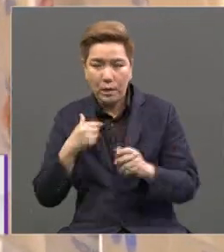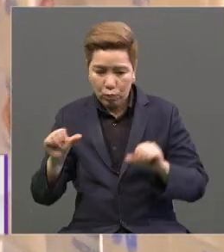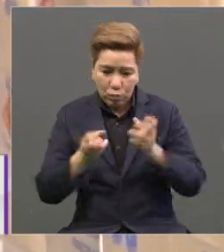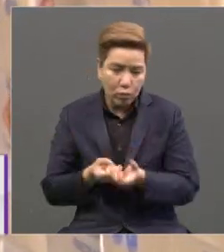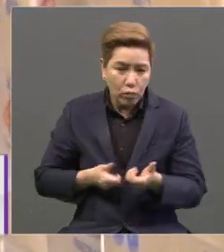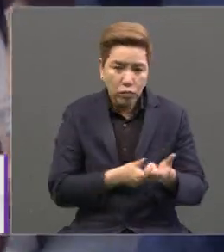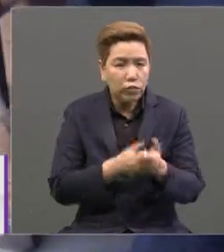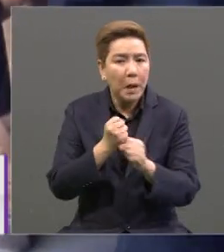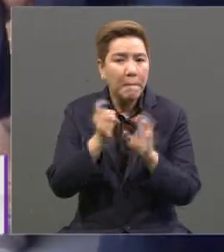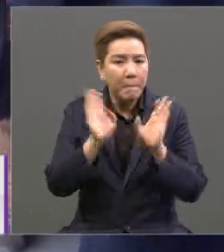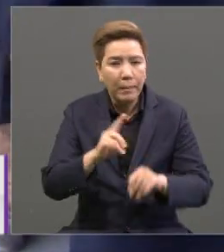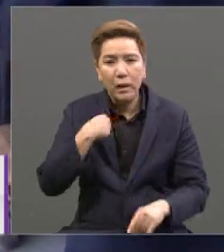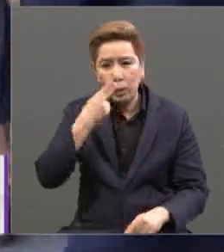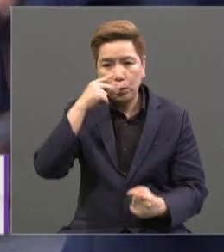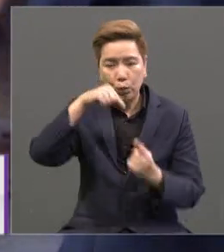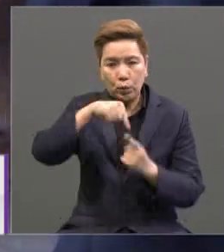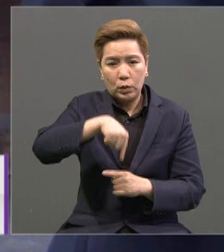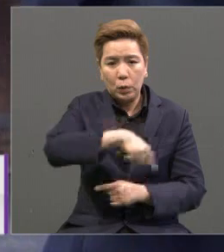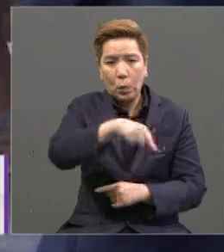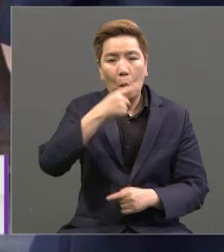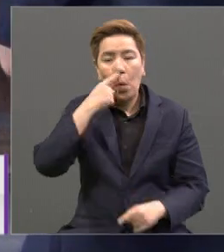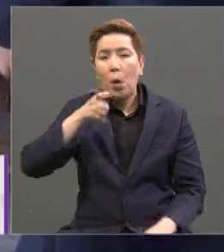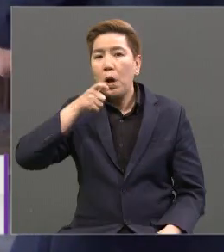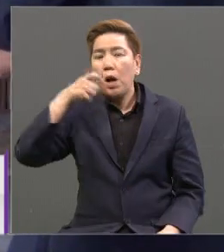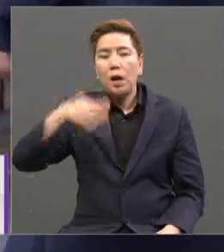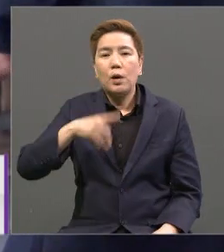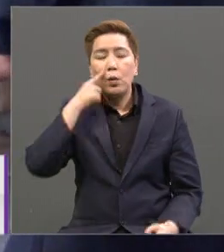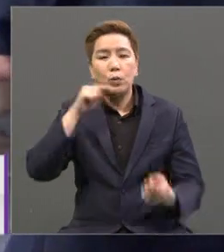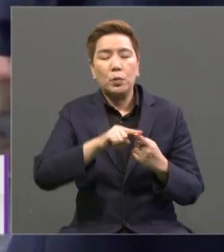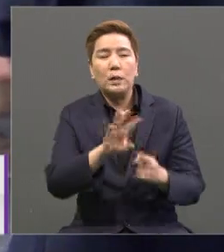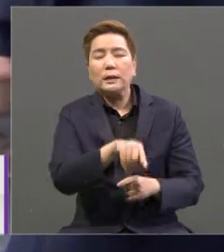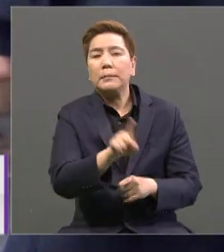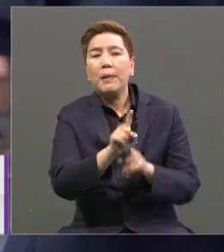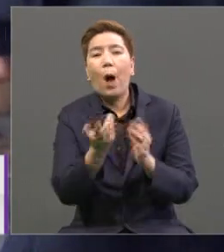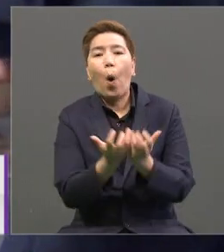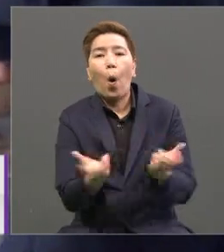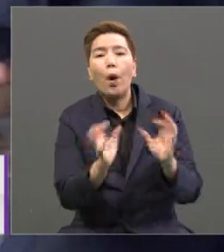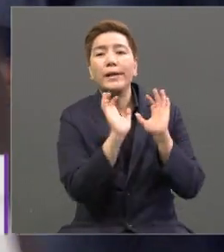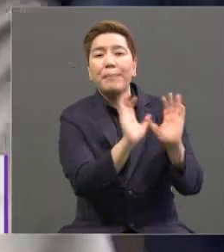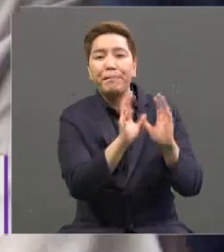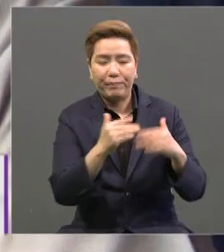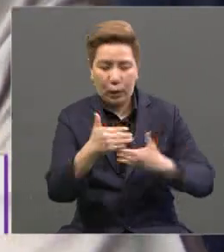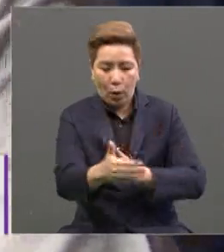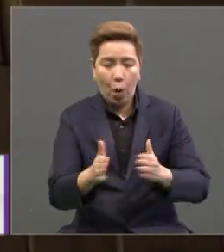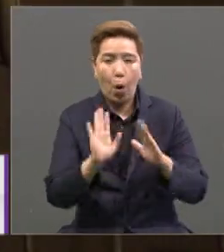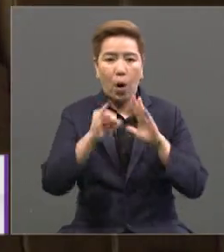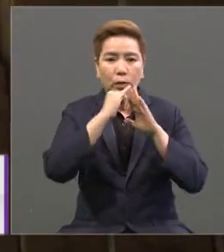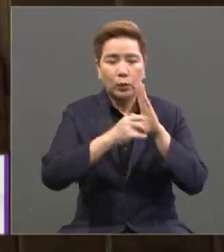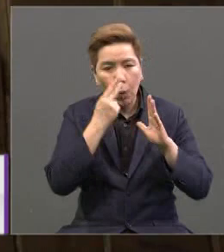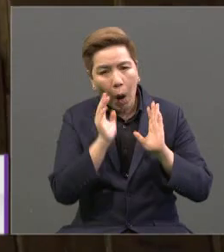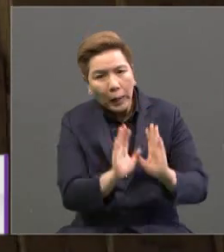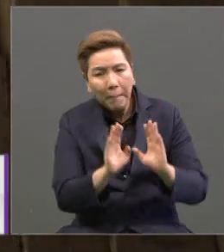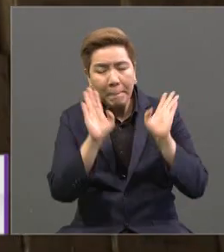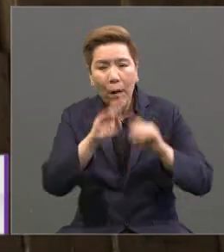เนี่ยฮะไปดูจุดเกิดเหตุโอ้เห็น ไม่ใช่จุดเกิดเหตุจุดที่เก็บ จุดที่เก็บคือตอนนี้คือแต่ละจังหวัดแต่ละพื้น